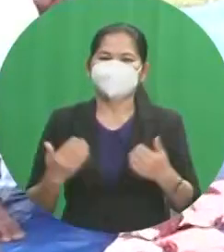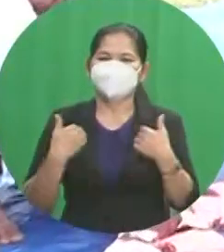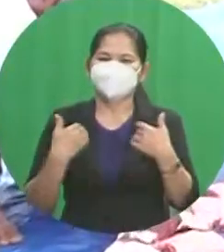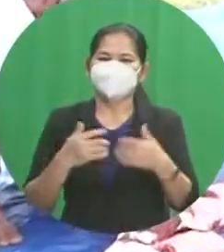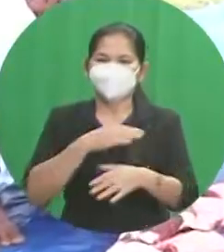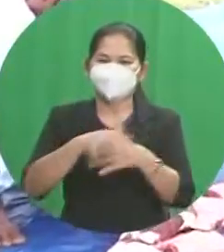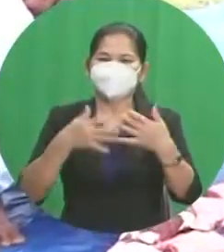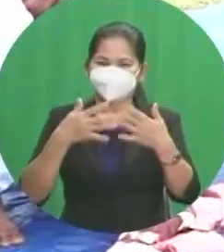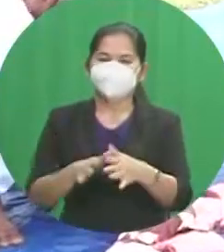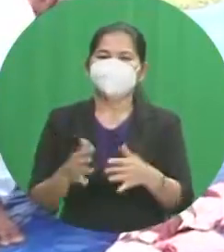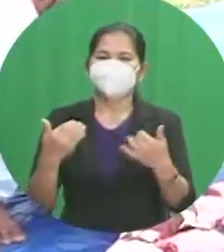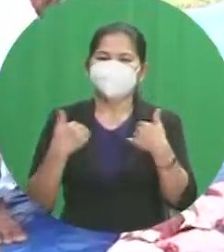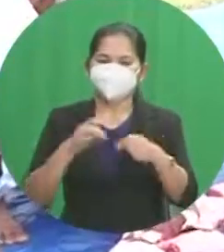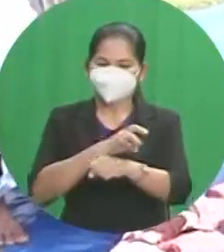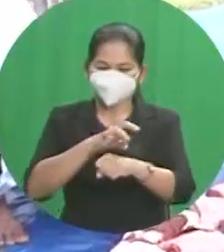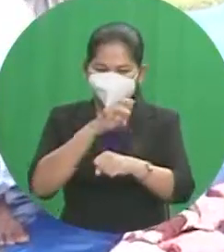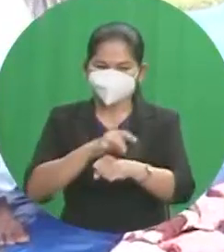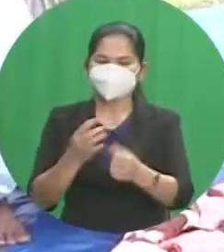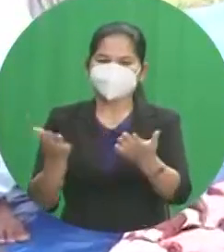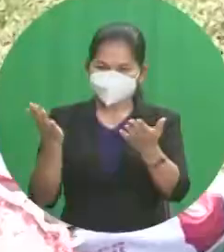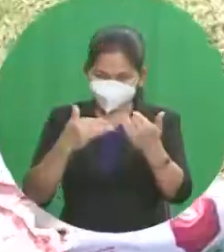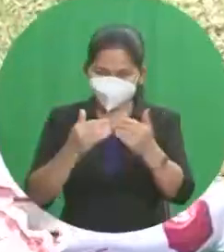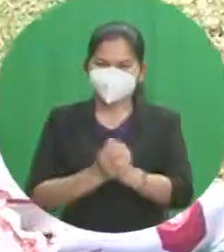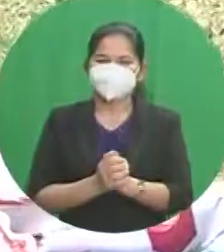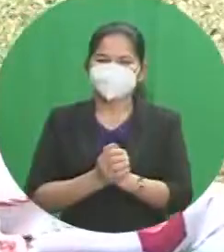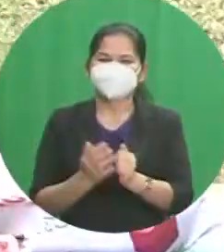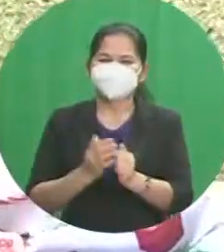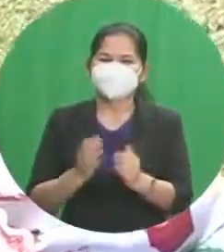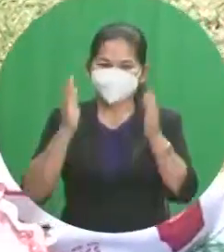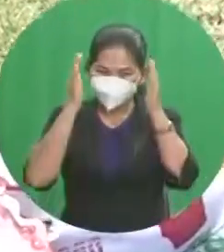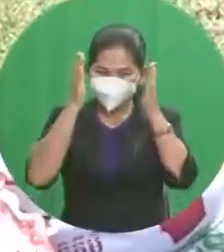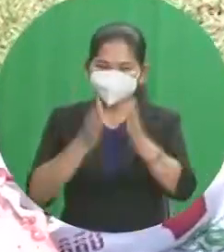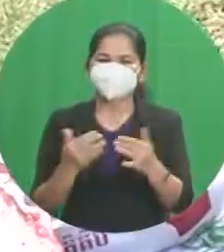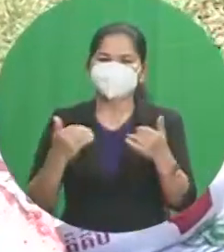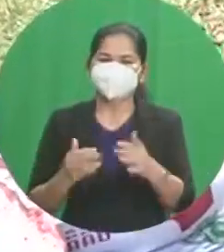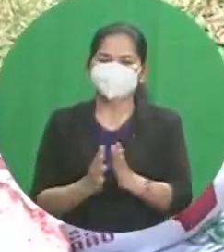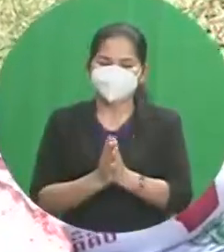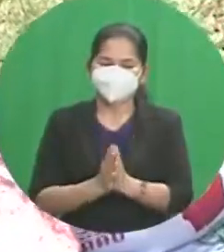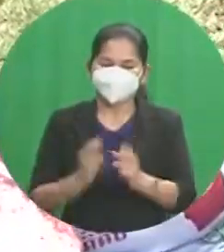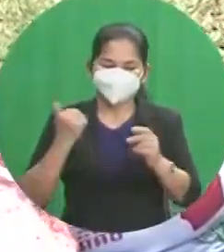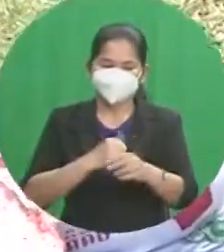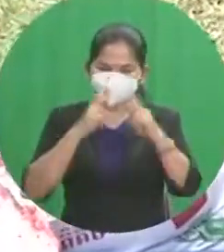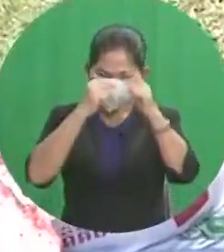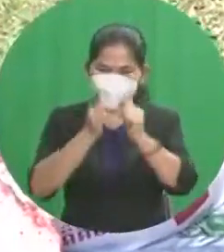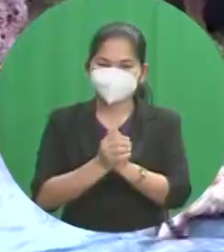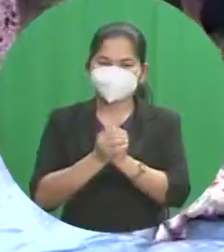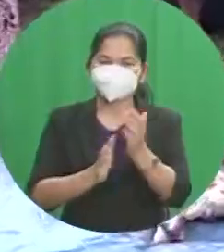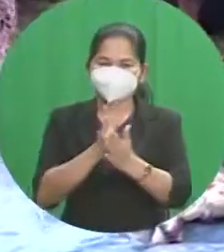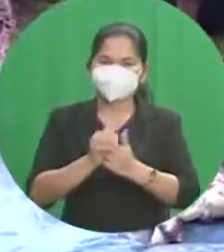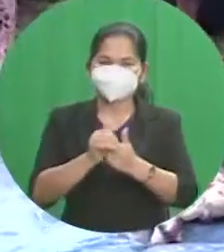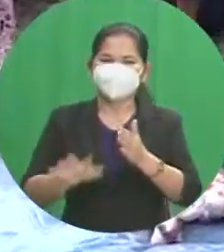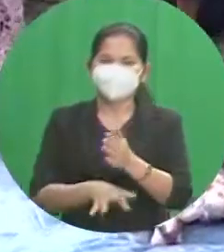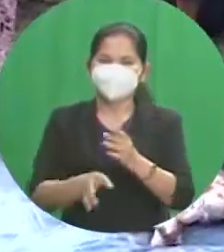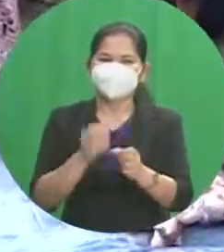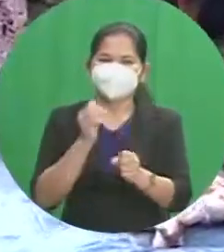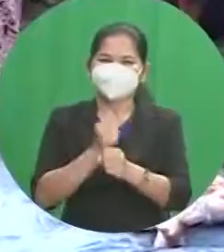ឲ្យបានគ្រប់គ្នានៅពេលវេលាដែលបានមកដល់នេះគឺជាការយកចិត្តទុកដាក់ពីសំណាក់សម្ដេចតេជោដែលជាប្រមុខរាជរដ្ឋាភិ